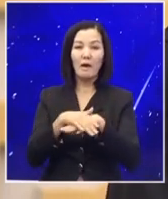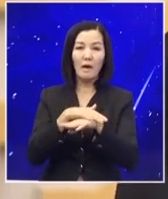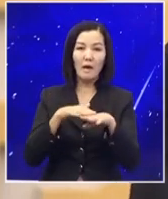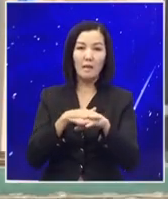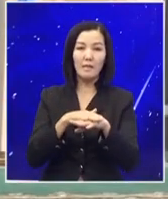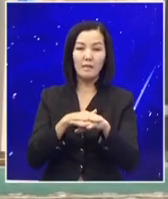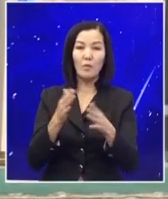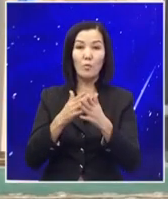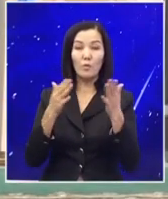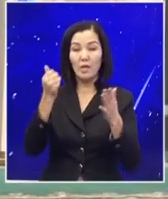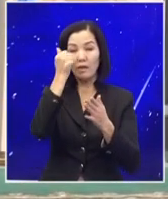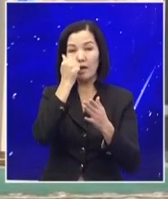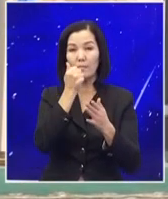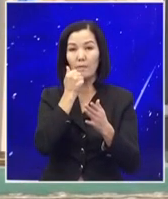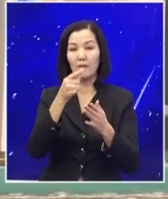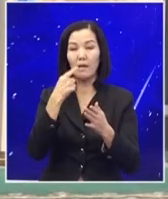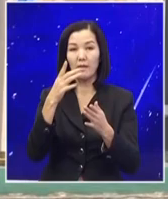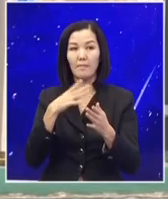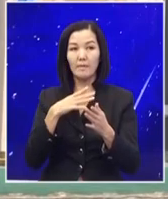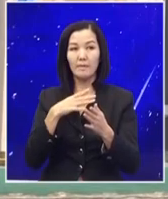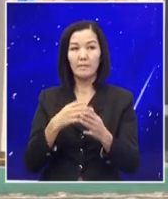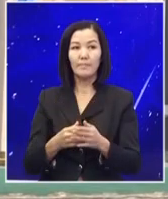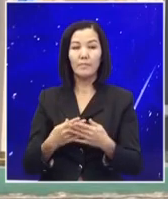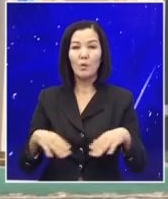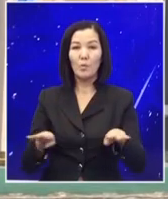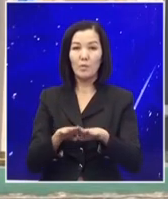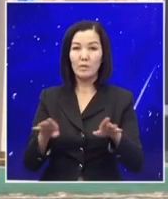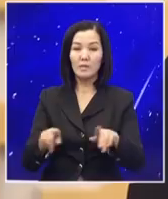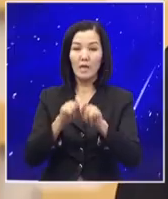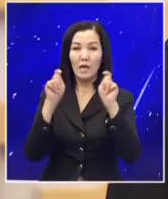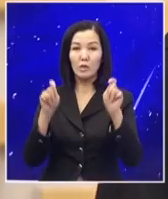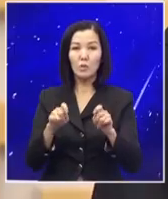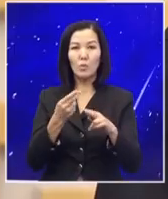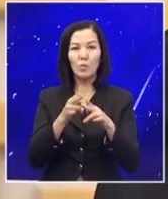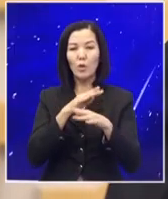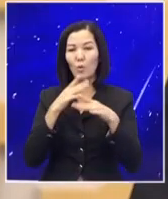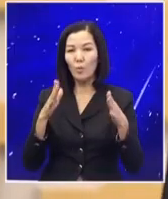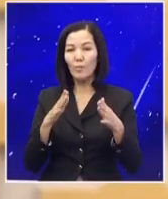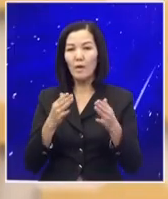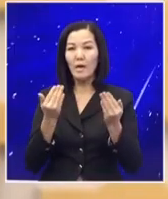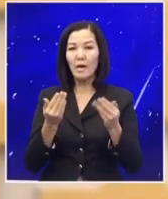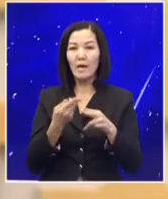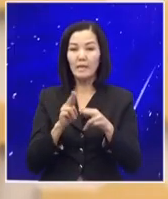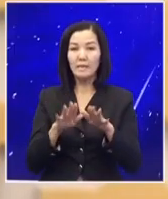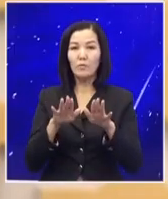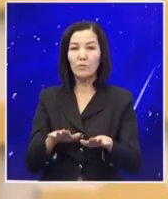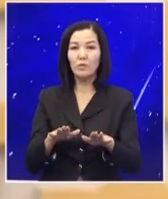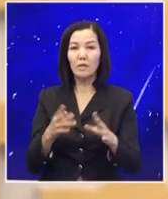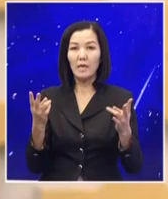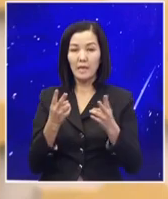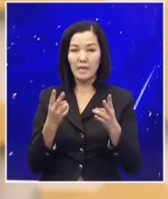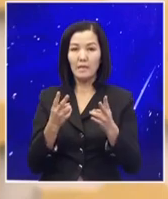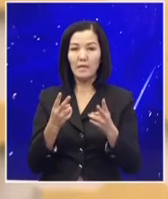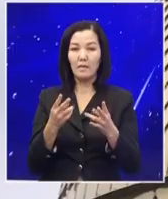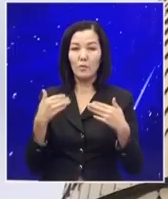басым деп рахмет айтқым келеді. Осындай орындар көп болу керек. Осындай орындар қазір кезде керек. Құтты болсын